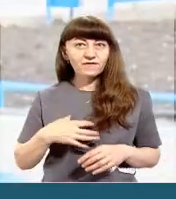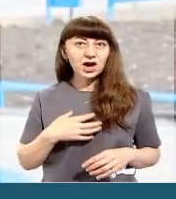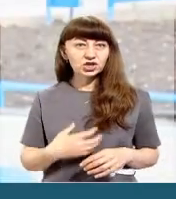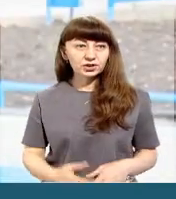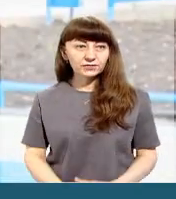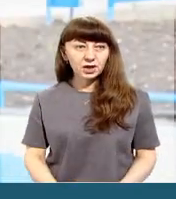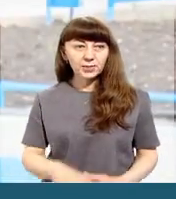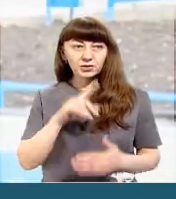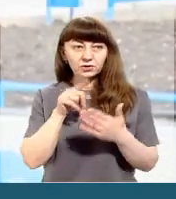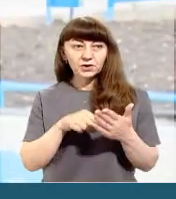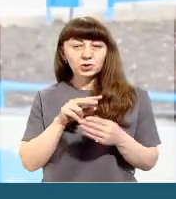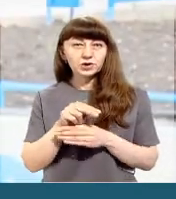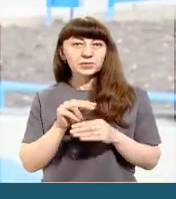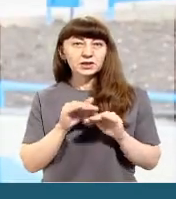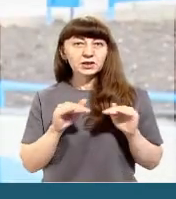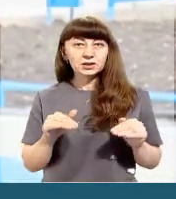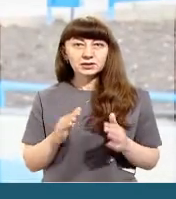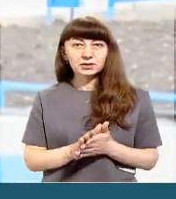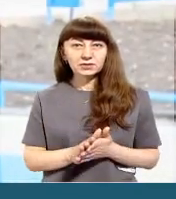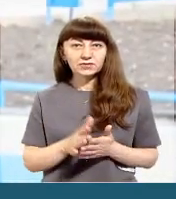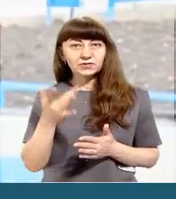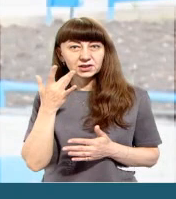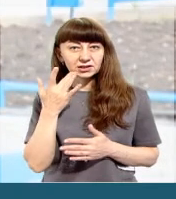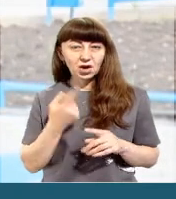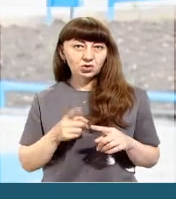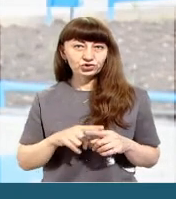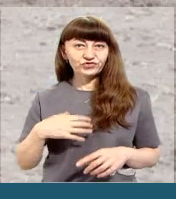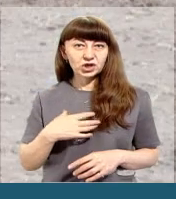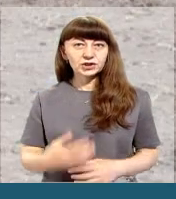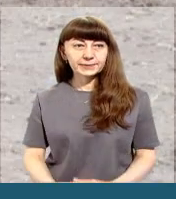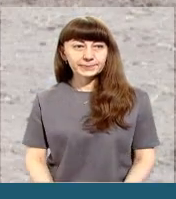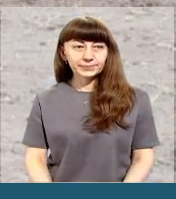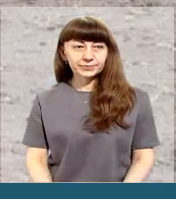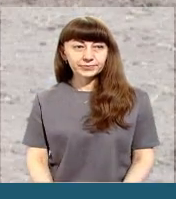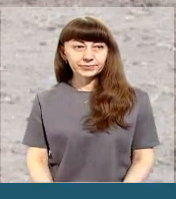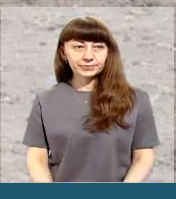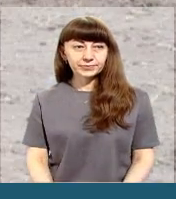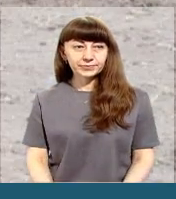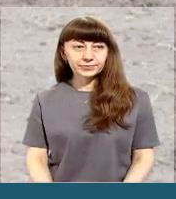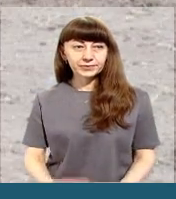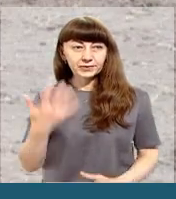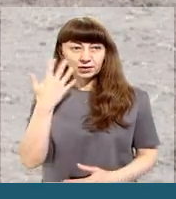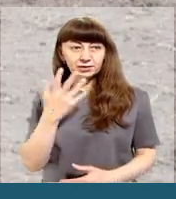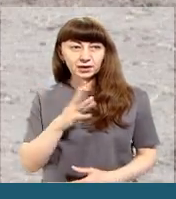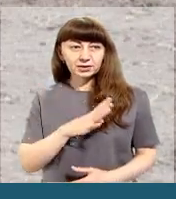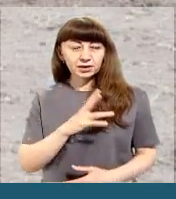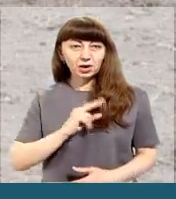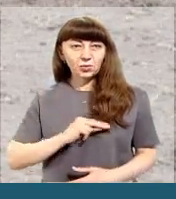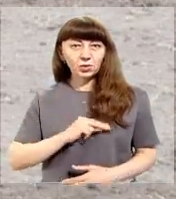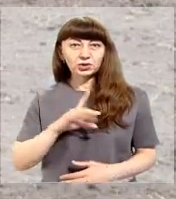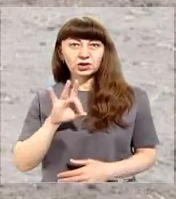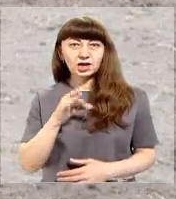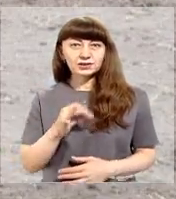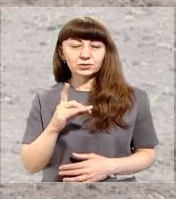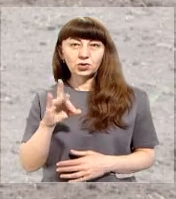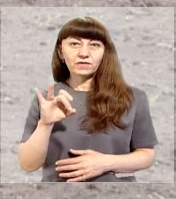важного, поскольку вопросы воспитания детей никогда не теряют своей актуальности. Я когда-то работала классным руководителем,